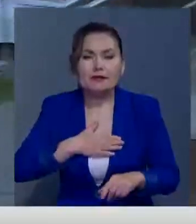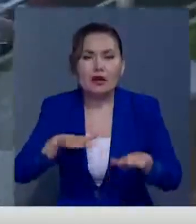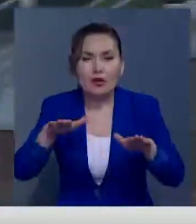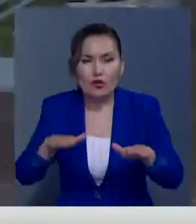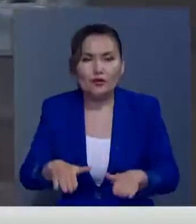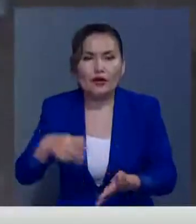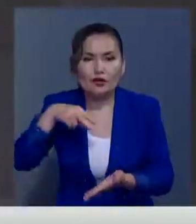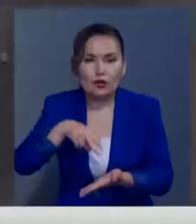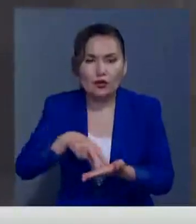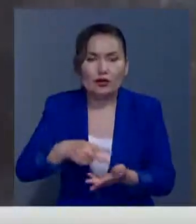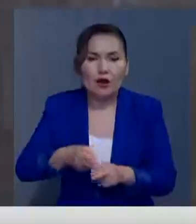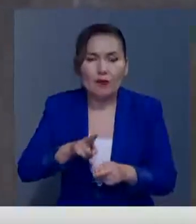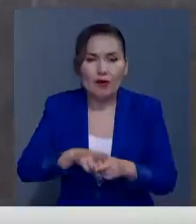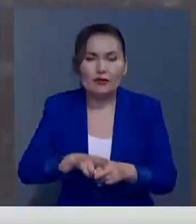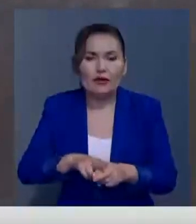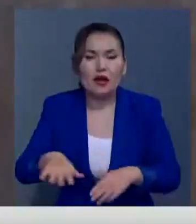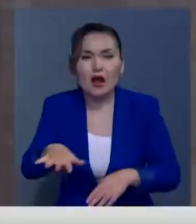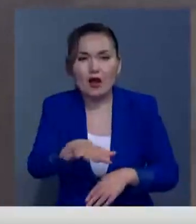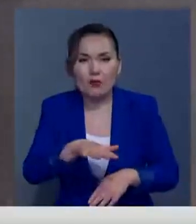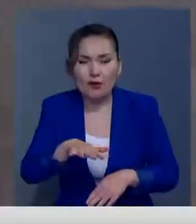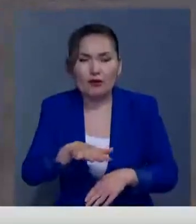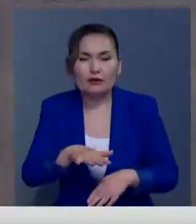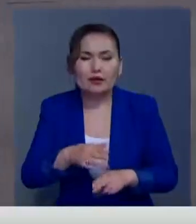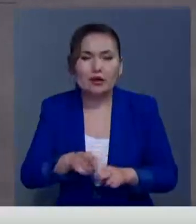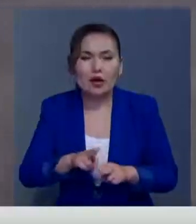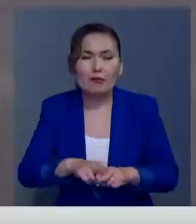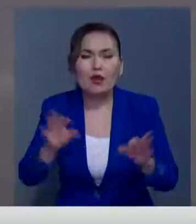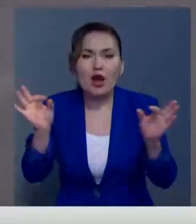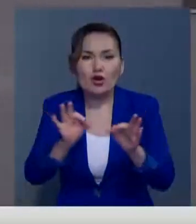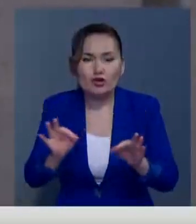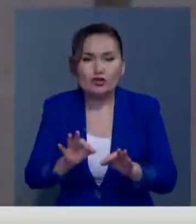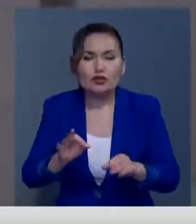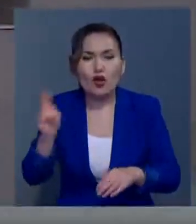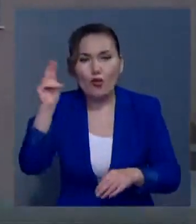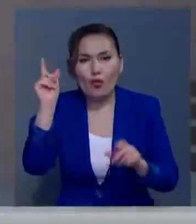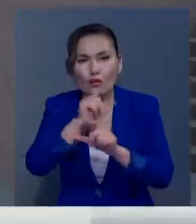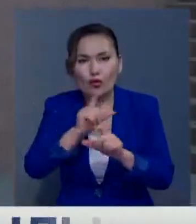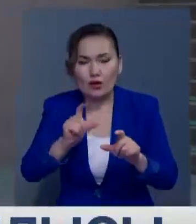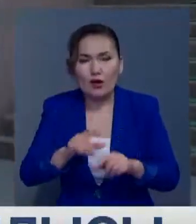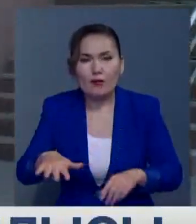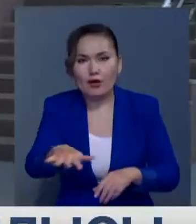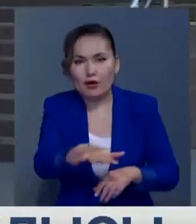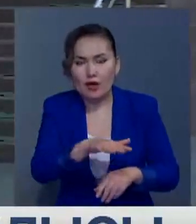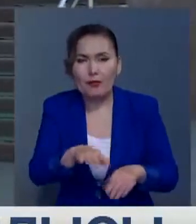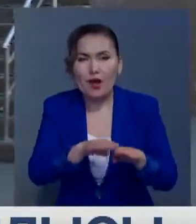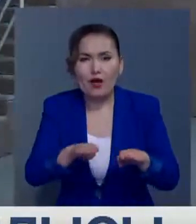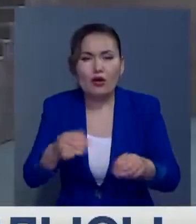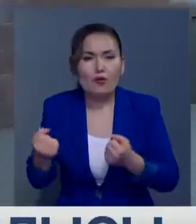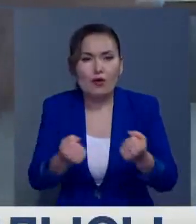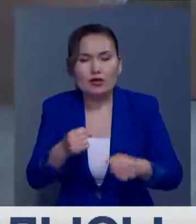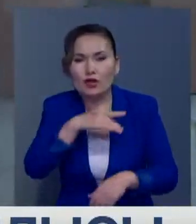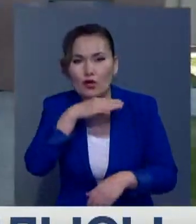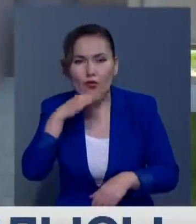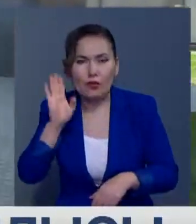кешеніне қарасты көлік тұрағының аумағында тұрмыз. Күзде оқу жылы басталғанда бұл тұрақта ине шаншар жер қалмайды. Алайда